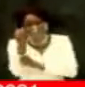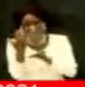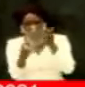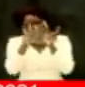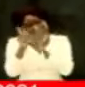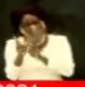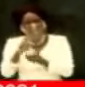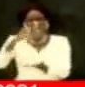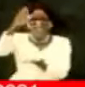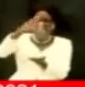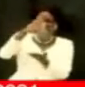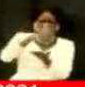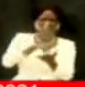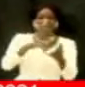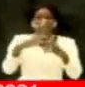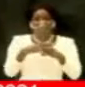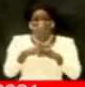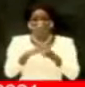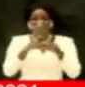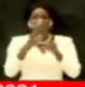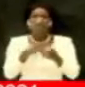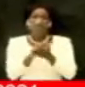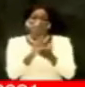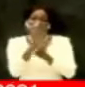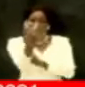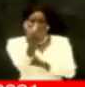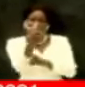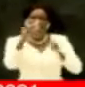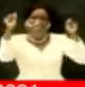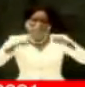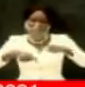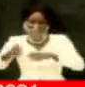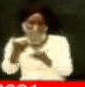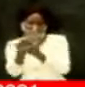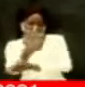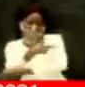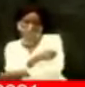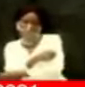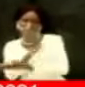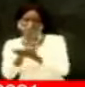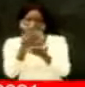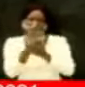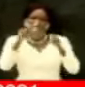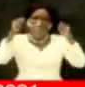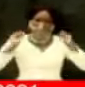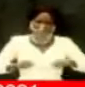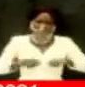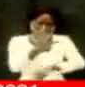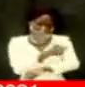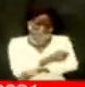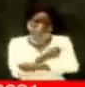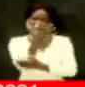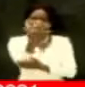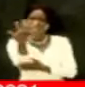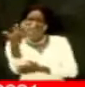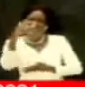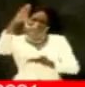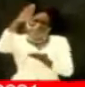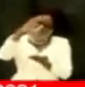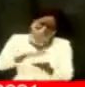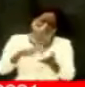kuti tipite tikatenge katemera ameneyi chifukwa tikatenga ndithu timafigazi ndithu titsika zikatero ndiye kuti